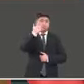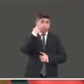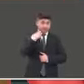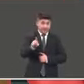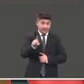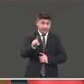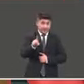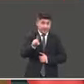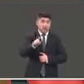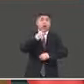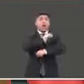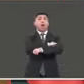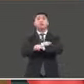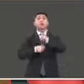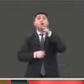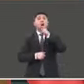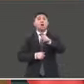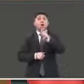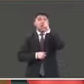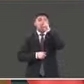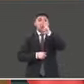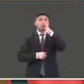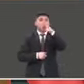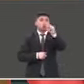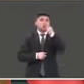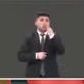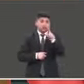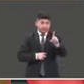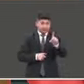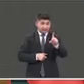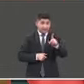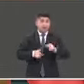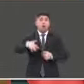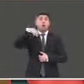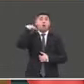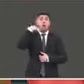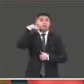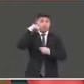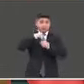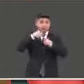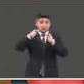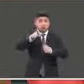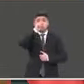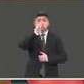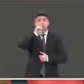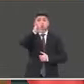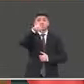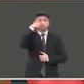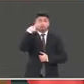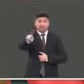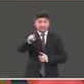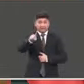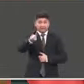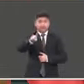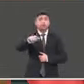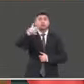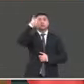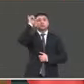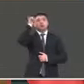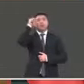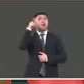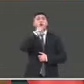365.000 Almanya'da 290000 Hollanda'da 113.000 ve